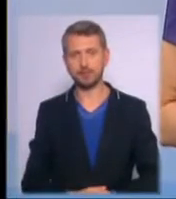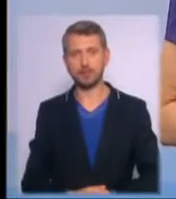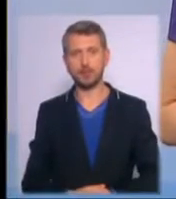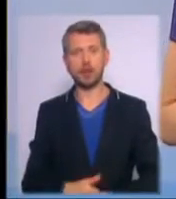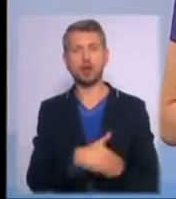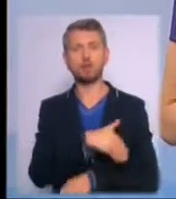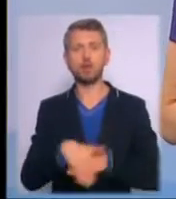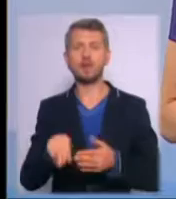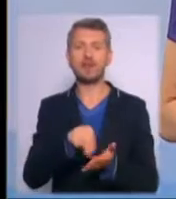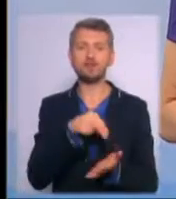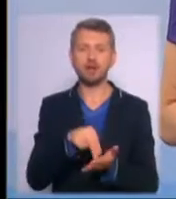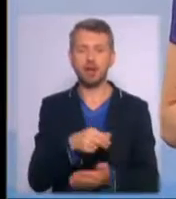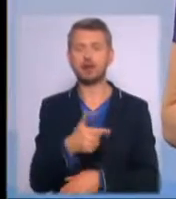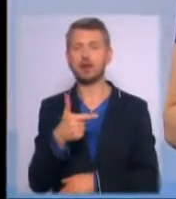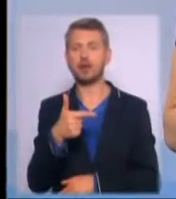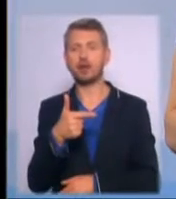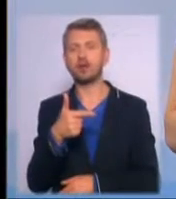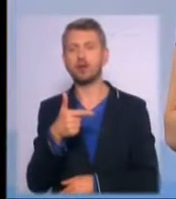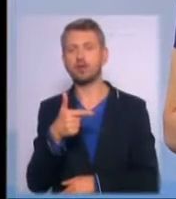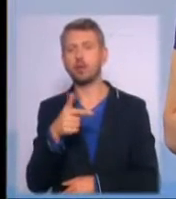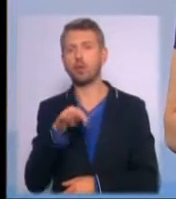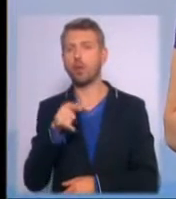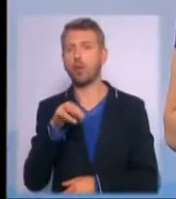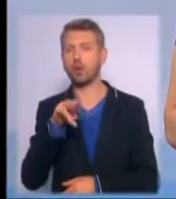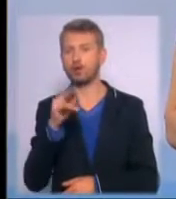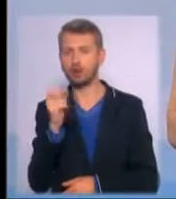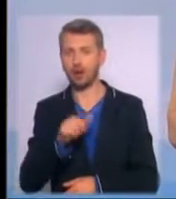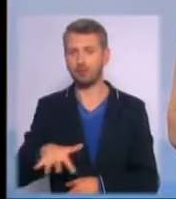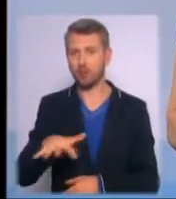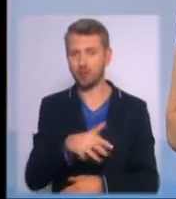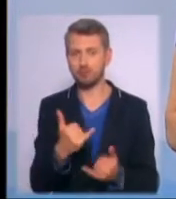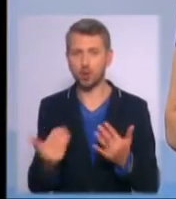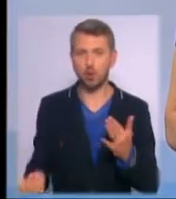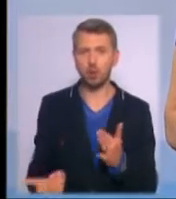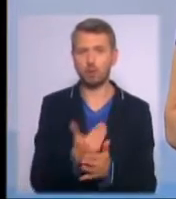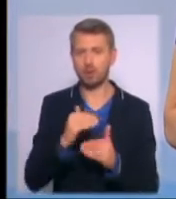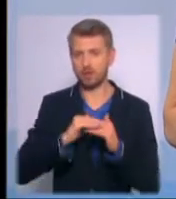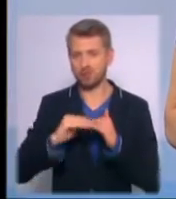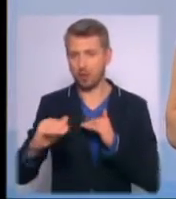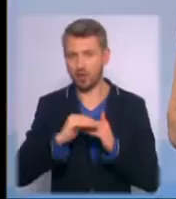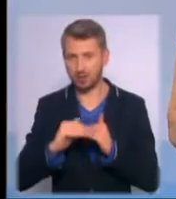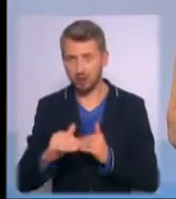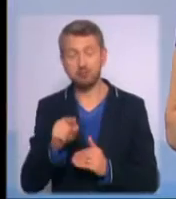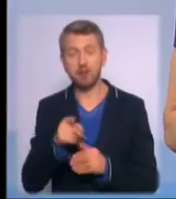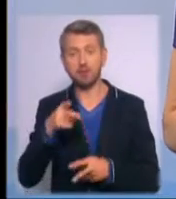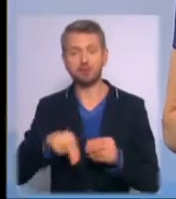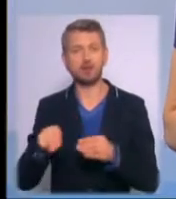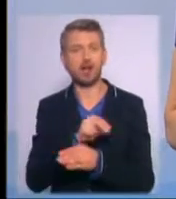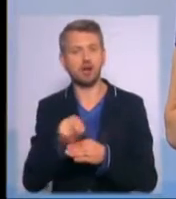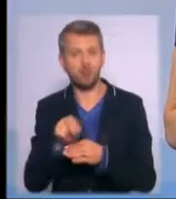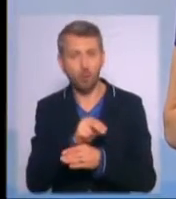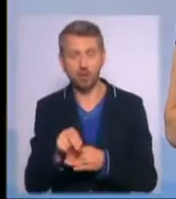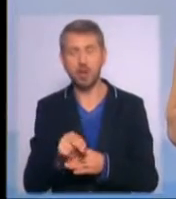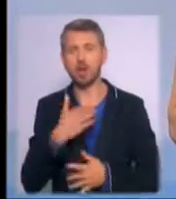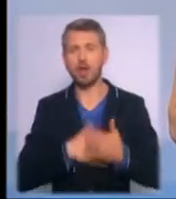Вулиця Черкаська та Голосіївська площа відтепер з новеньким покриттям. На дорожніх об'єктах завершився ремонт. Радіють не лише водії,